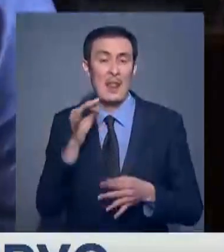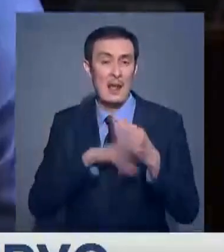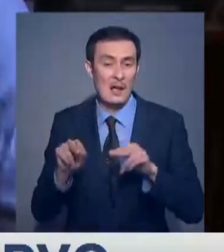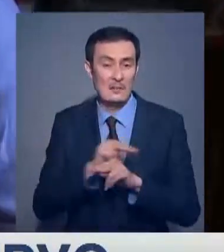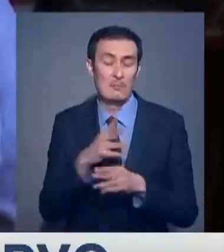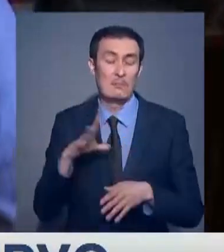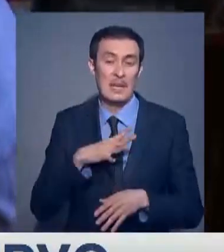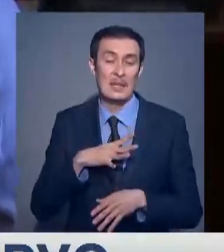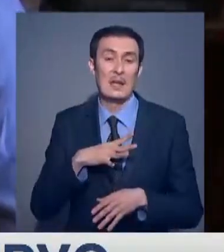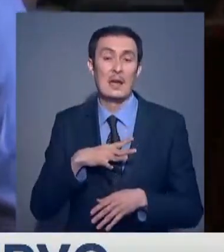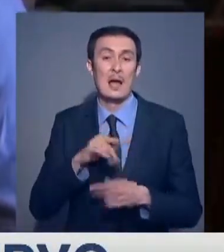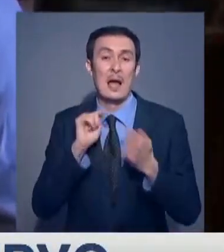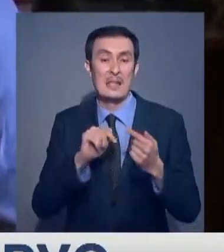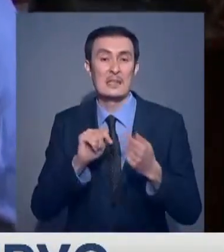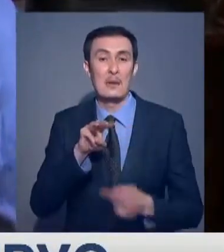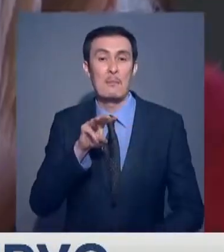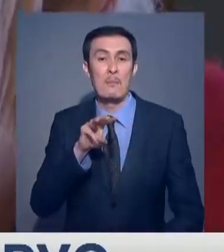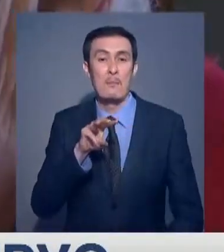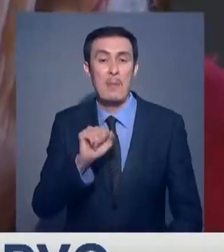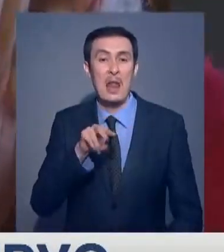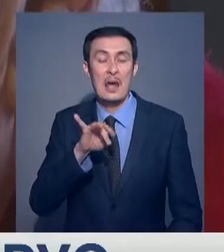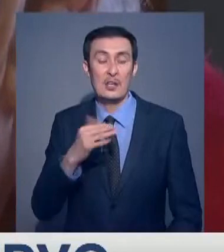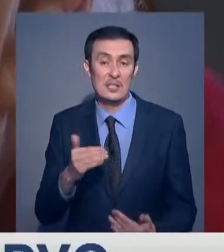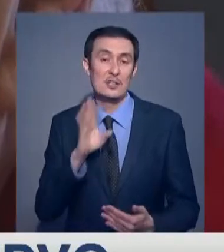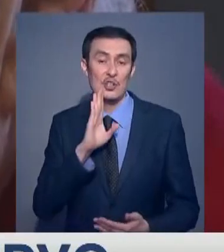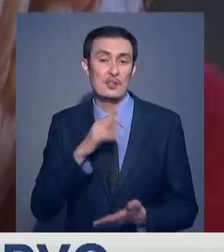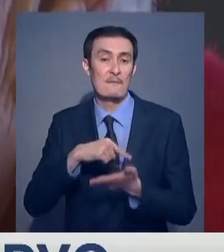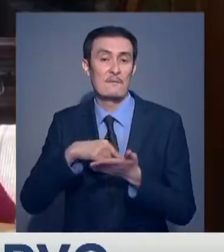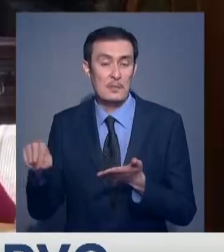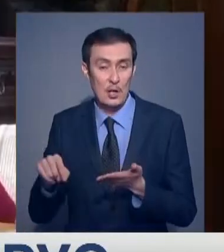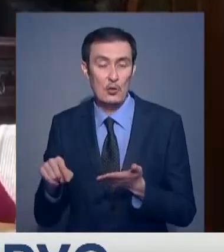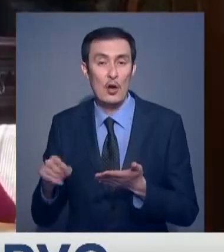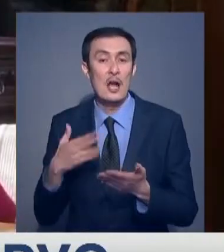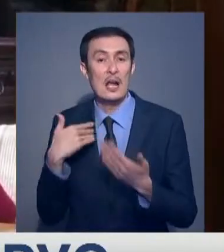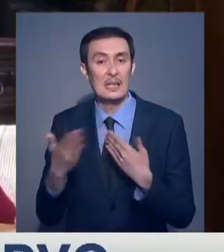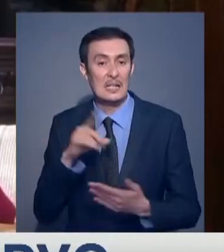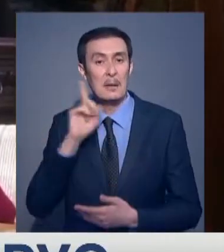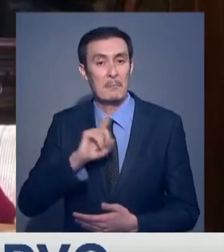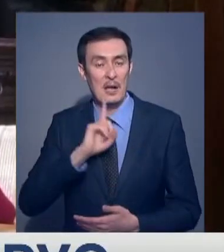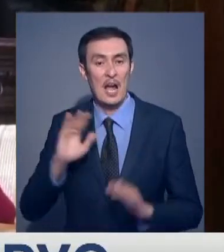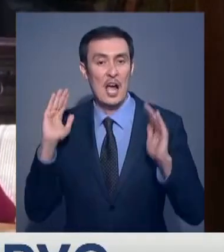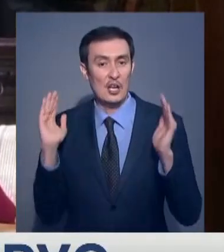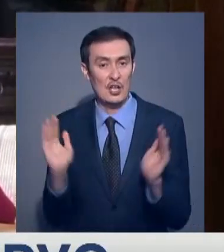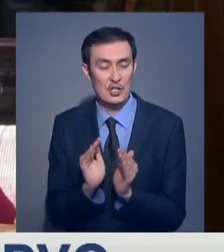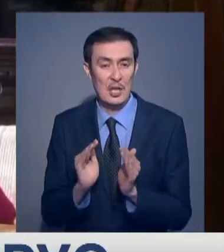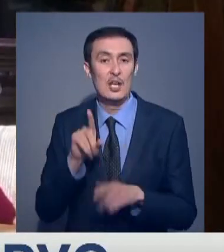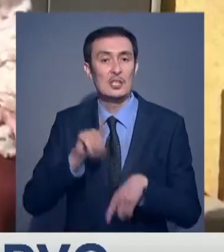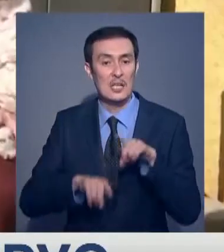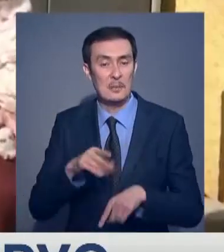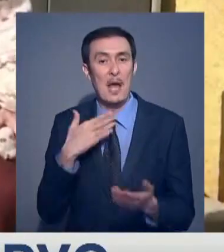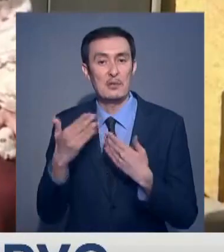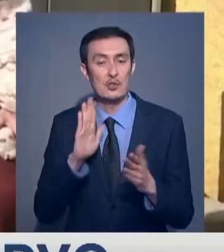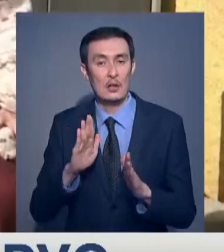списке лекарств и антималярийные препараты. Сейчас Гертруд дома, но передвижение и контакты она старается ограничить. С родными общается